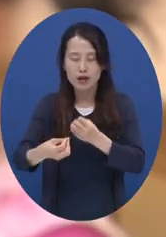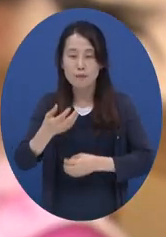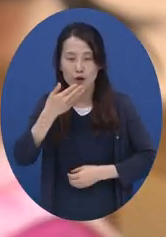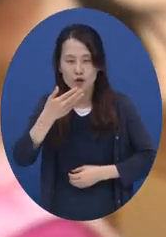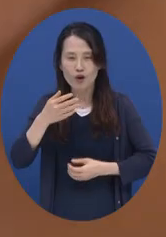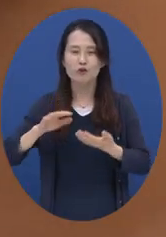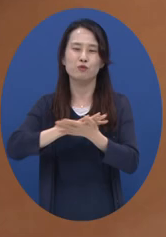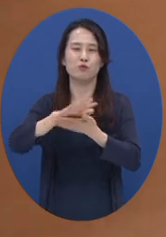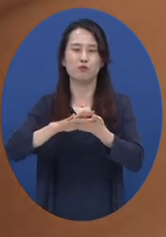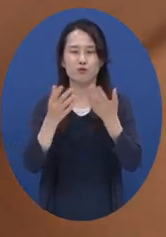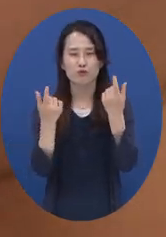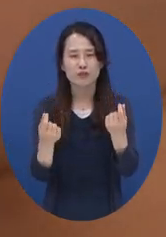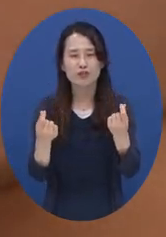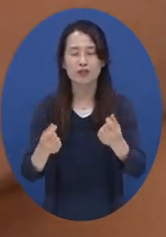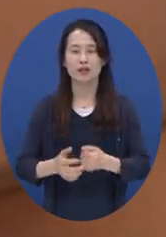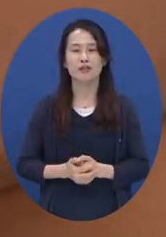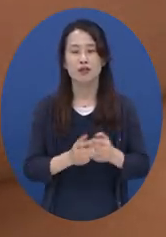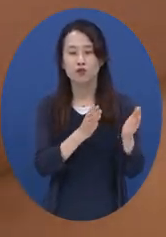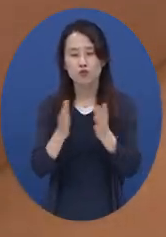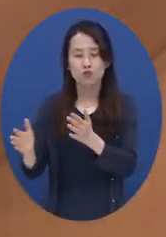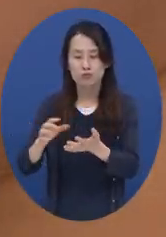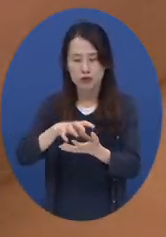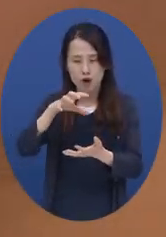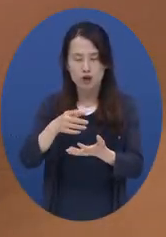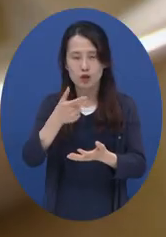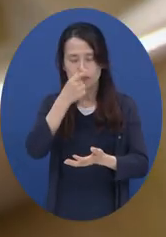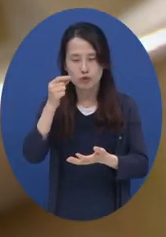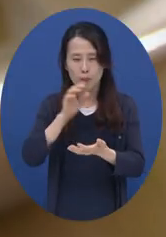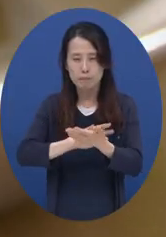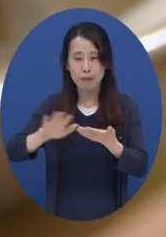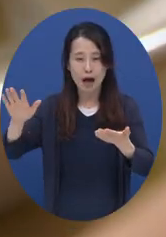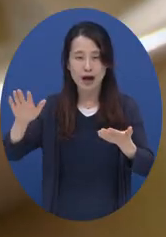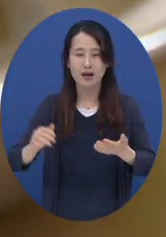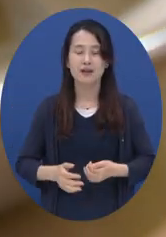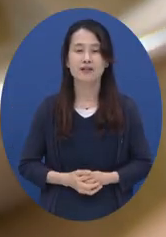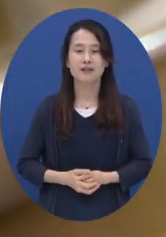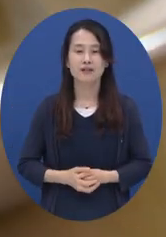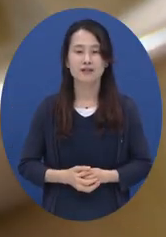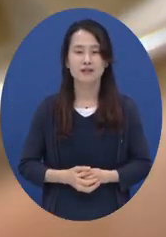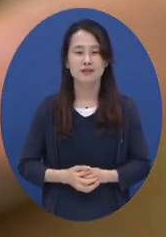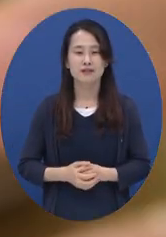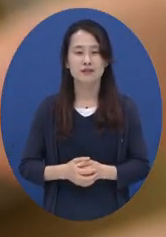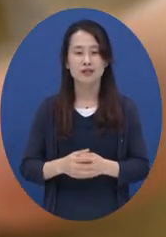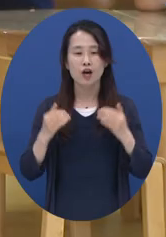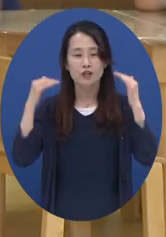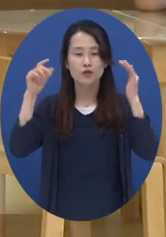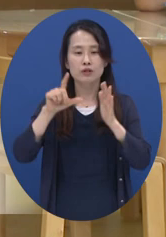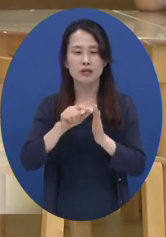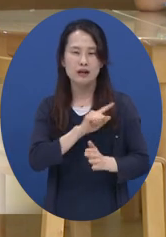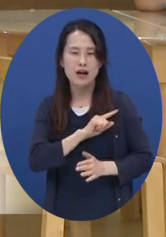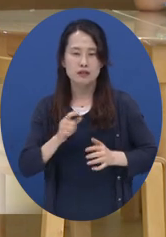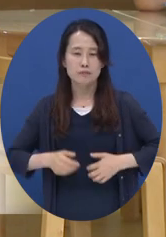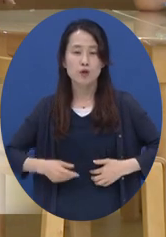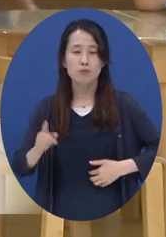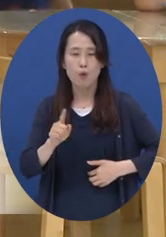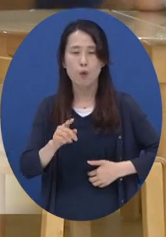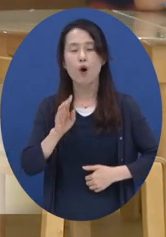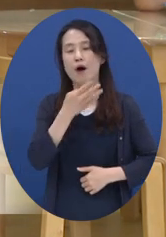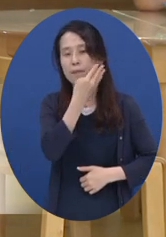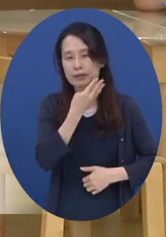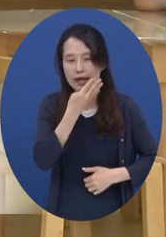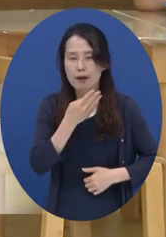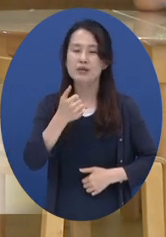과일 껍질을 벗겨서 먹는 것도 하나의 놀이. 준비된 양이 모자랄 정도로 인기가 좋습니다. 성장기에